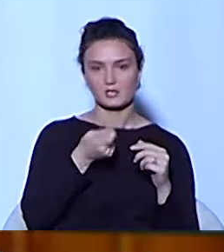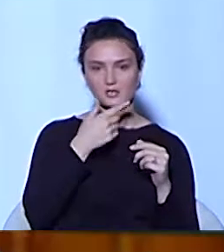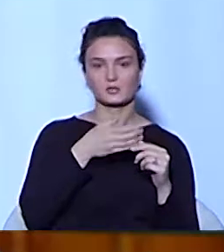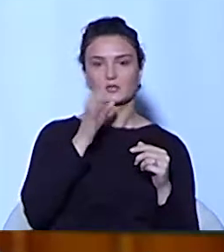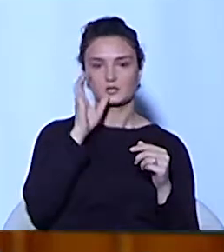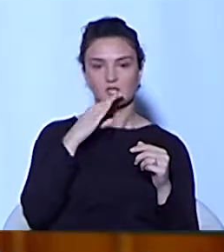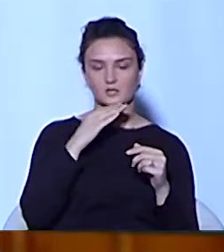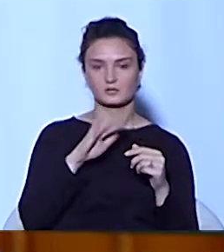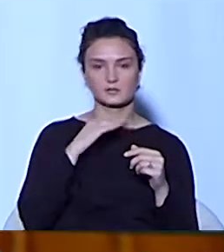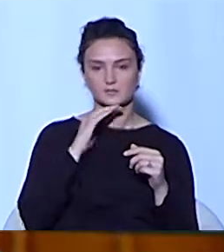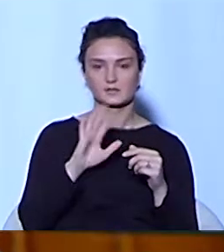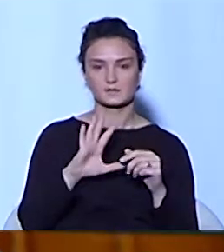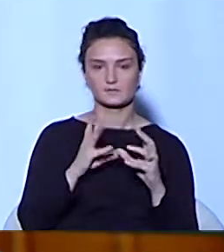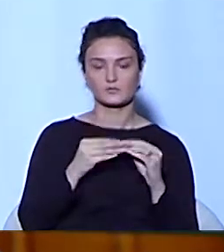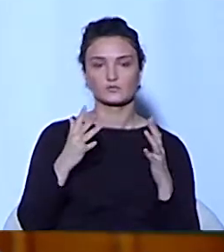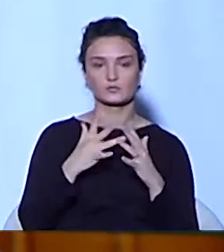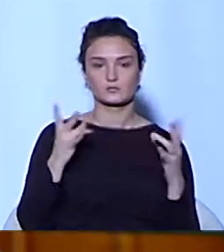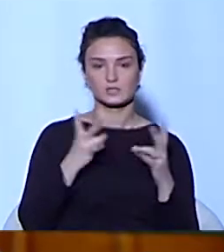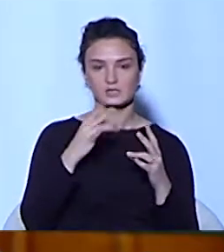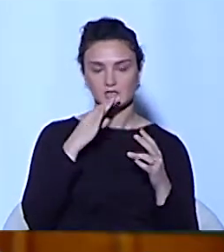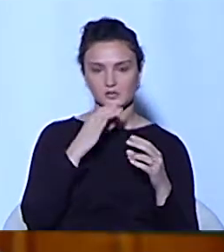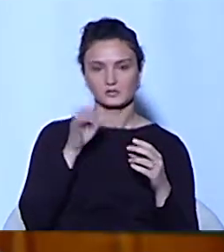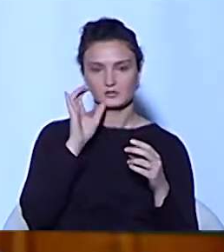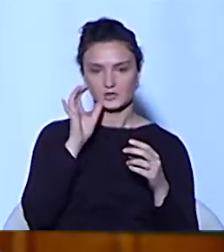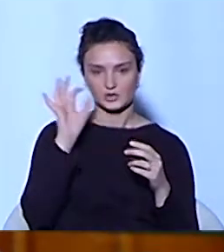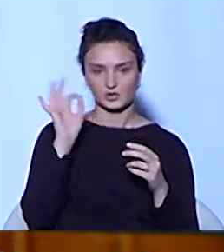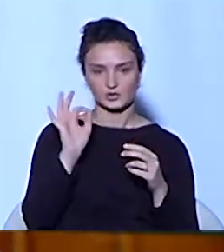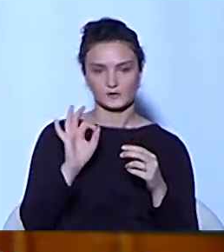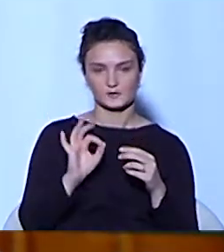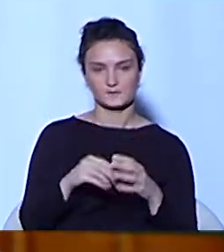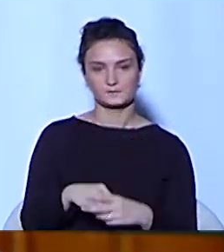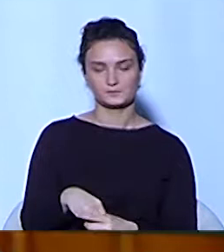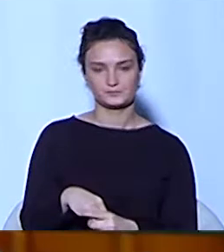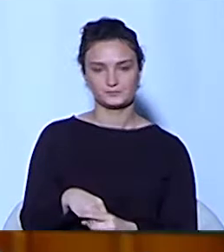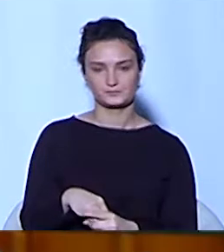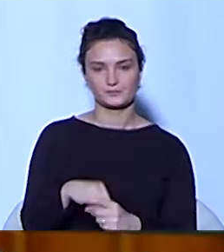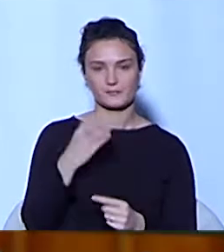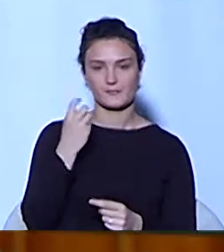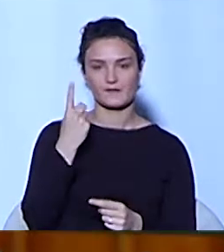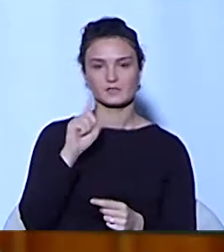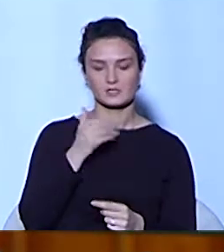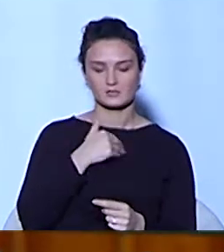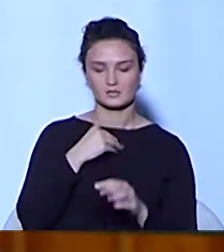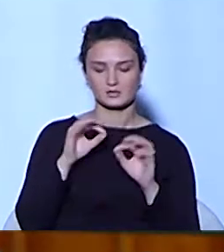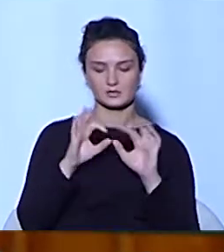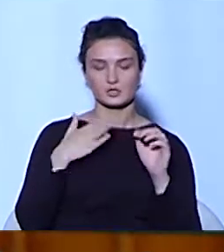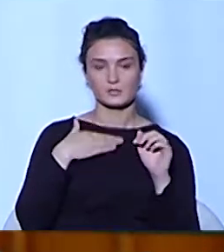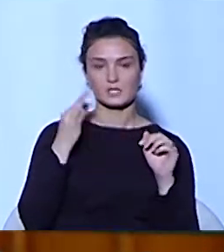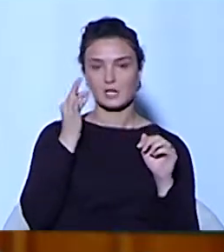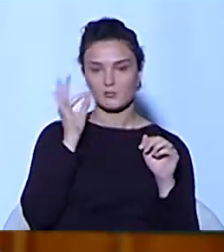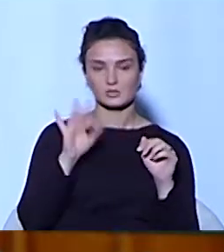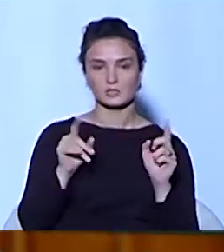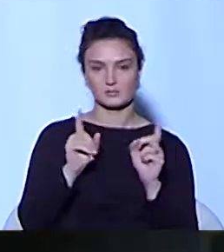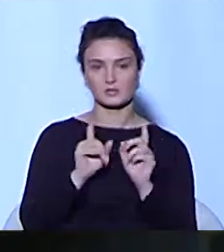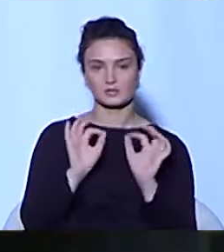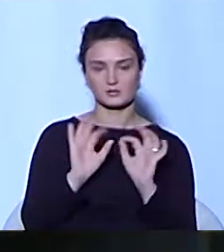და საკმარისია, სინამდვილეში ჩვენ გვჭირდება წყლის ბალანსის ადეკვატურად სისტემატურად შერჩევა. Და კიდევ ერთი, რაც მე მინდა ჩემი გამოცდილებით